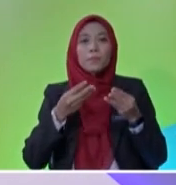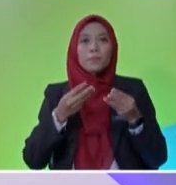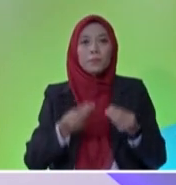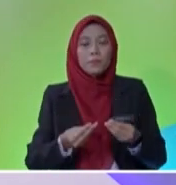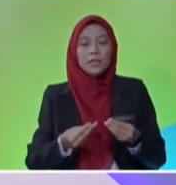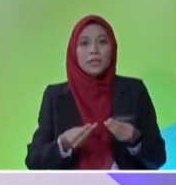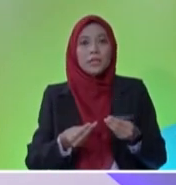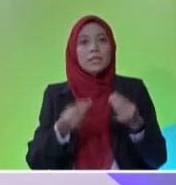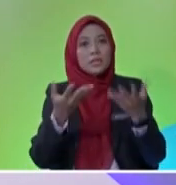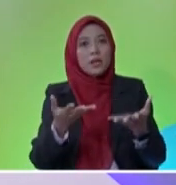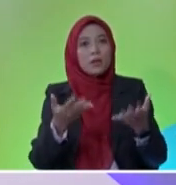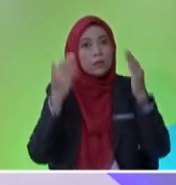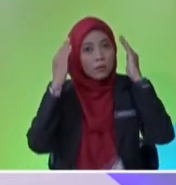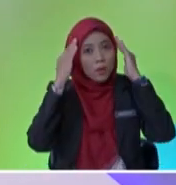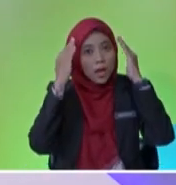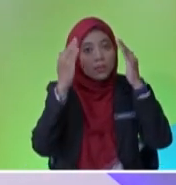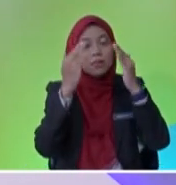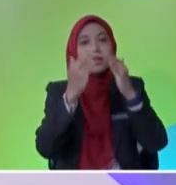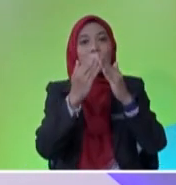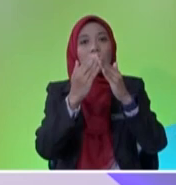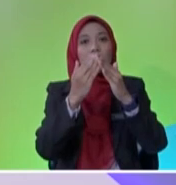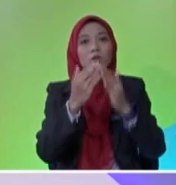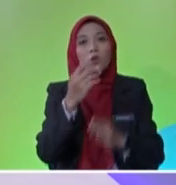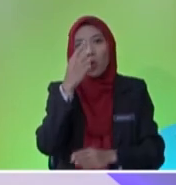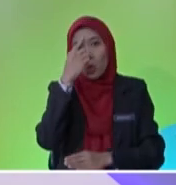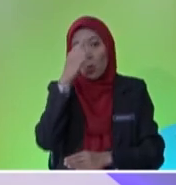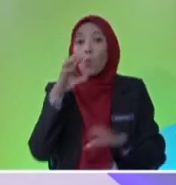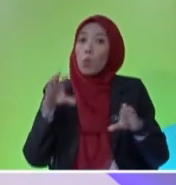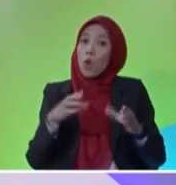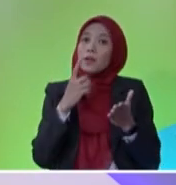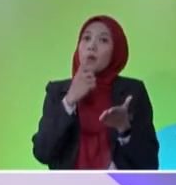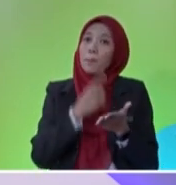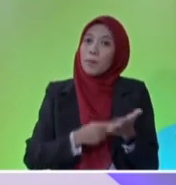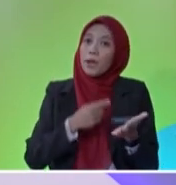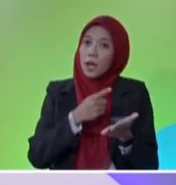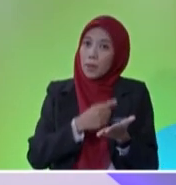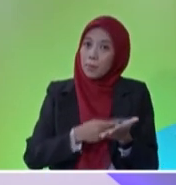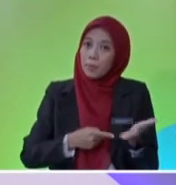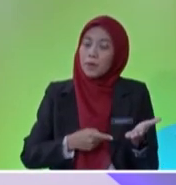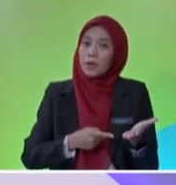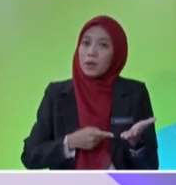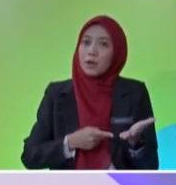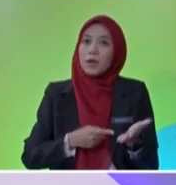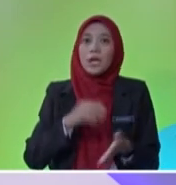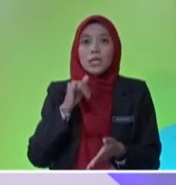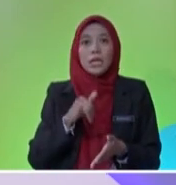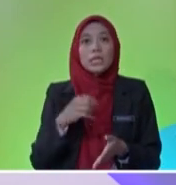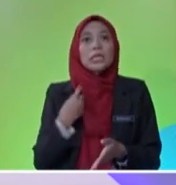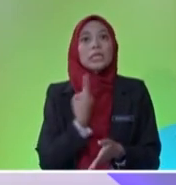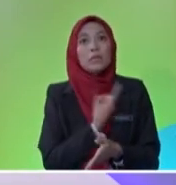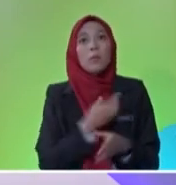memberi perhatian untuk melakukan sesuatu perkara ataupun sesuatu berkarya kita perlu lakukan